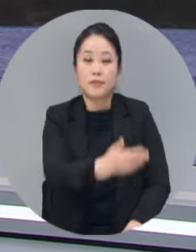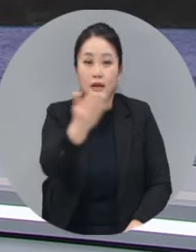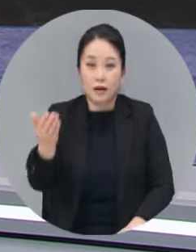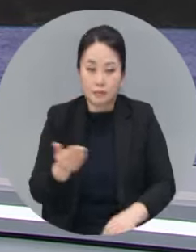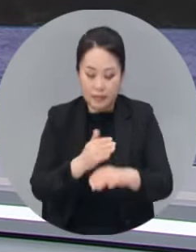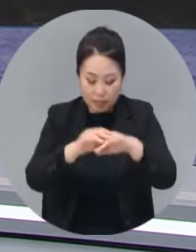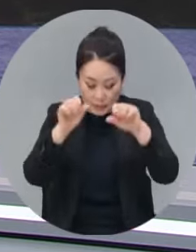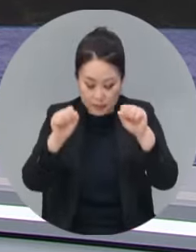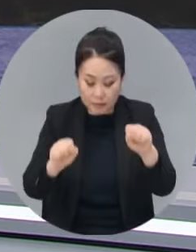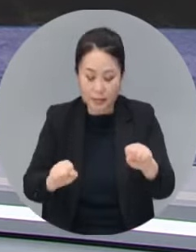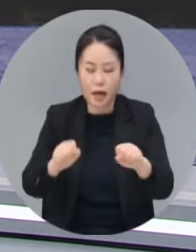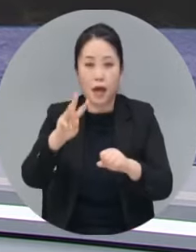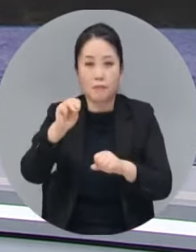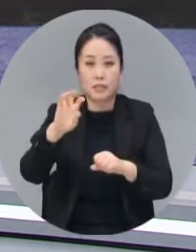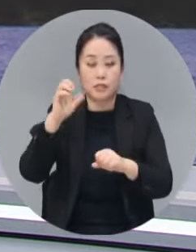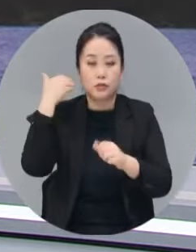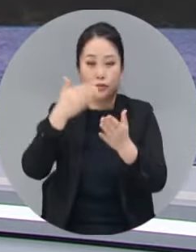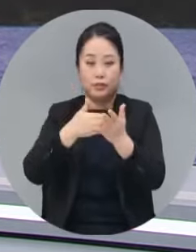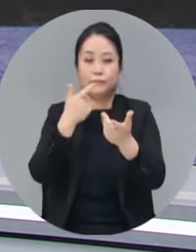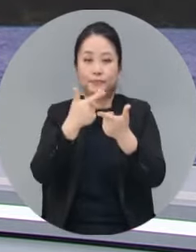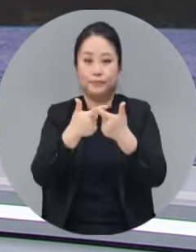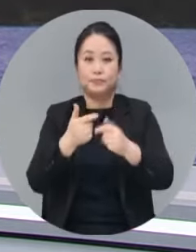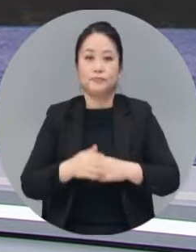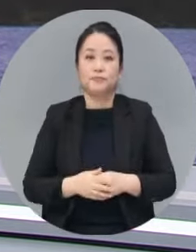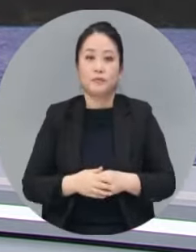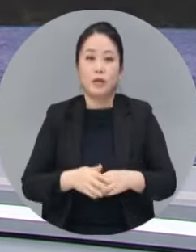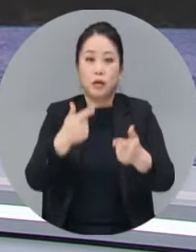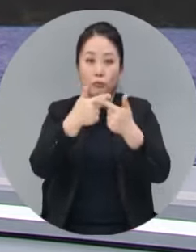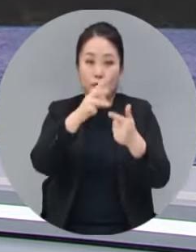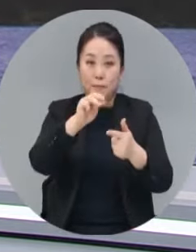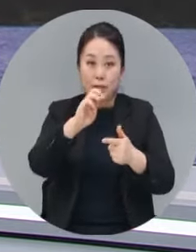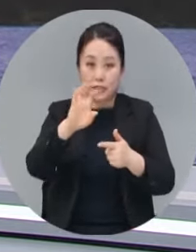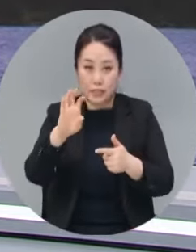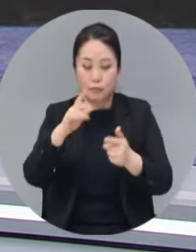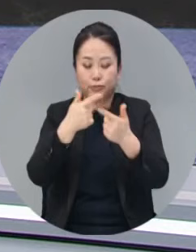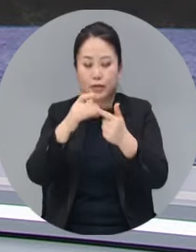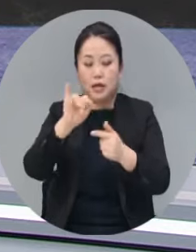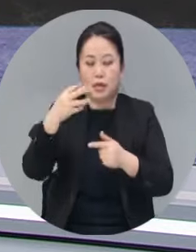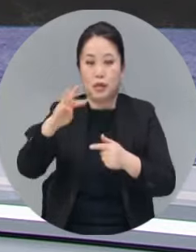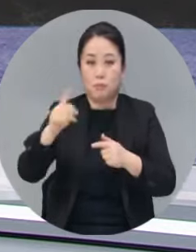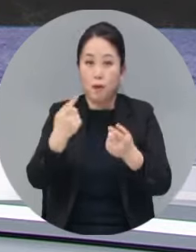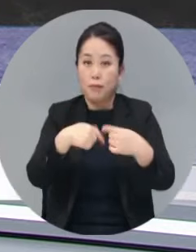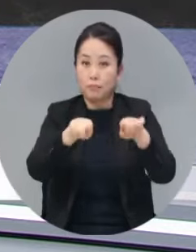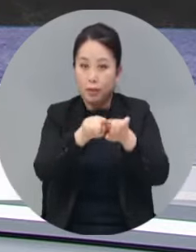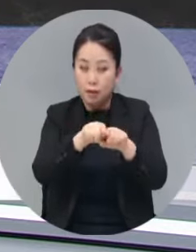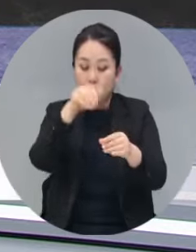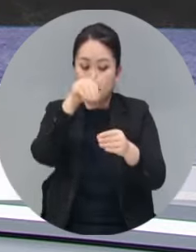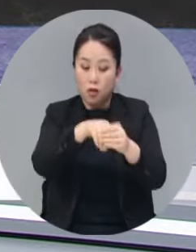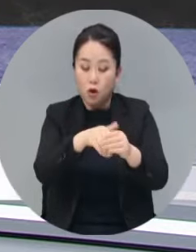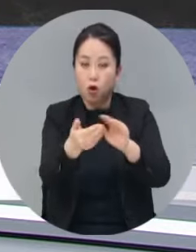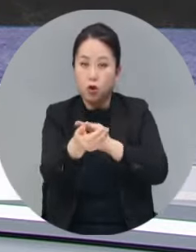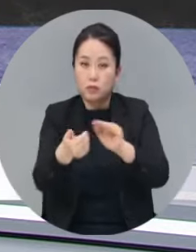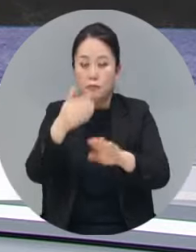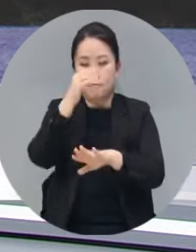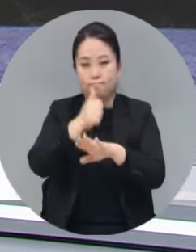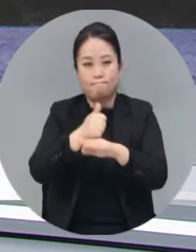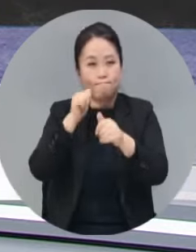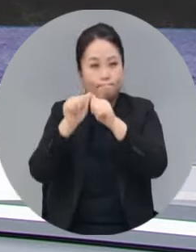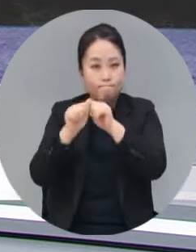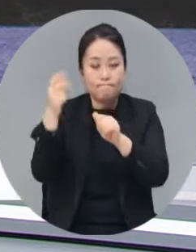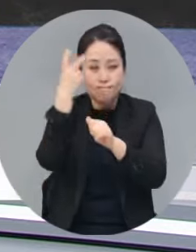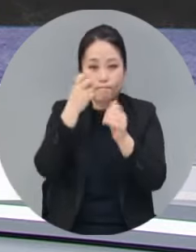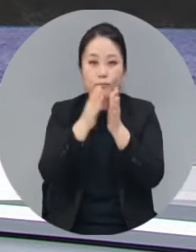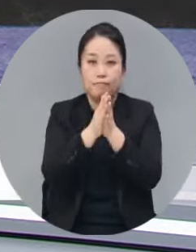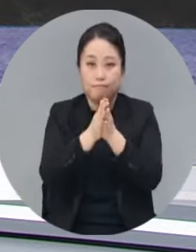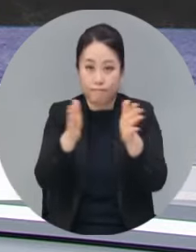네, 시청자 여러분 안녕하십니까. MBC 뉴스데스크 부산입니다. 부산 MBC가 부산일보와 함께 총선 전 마지막 여론조사를